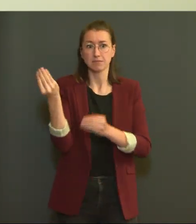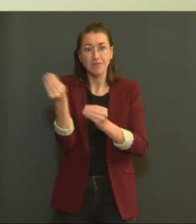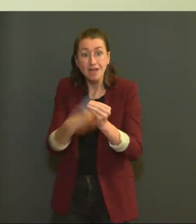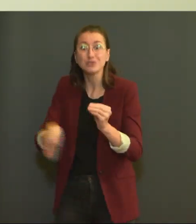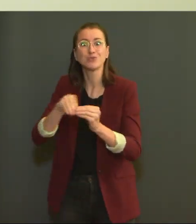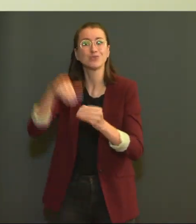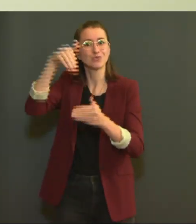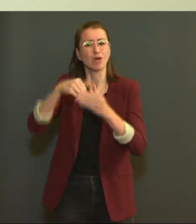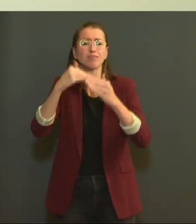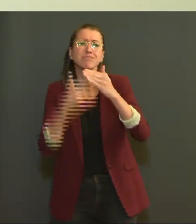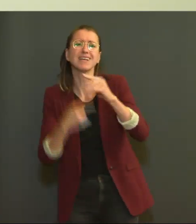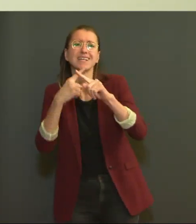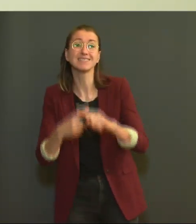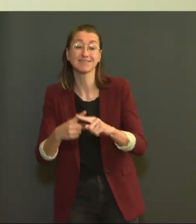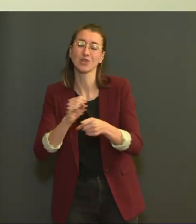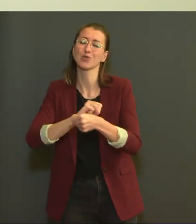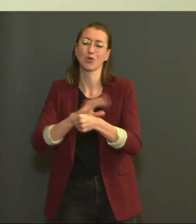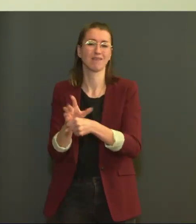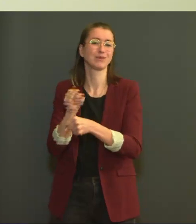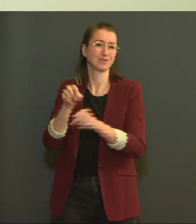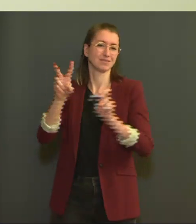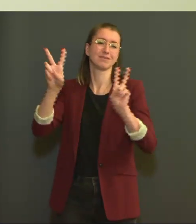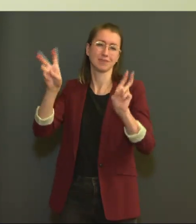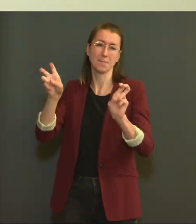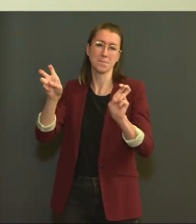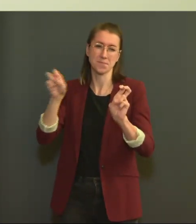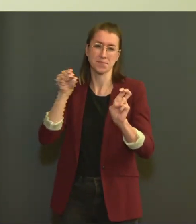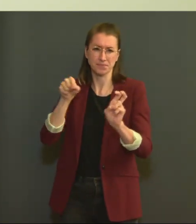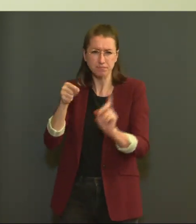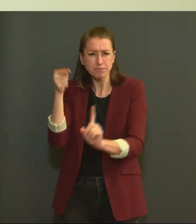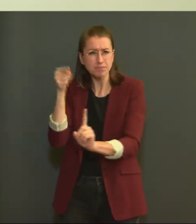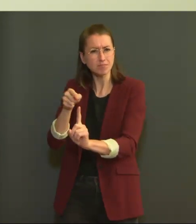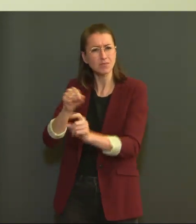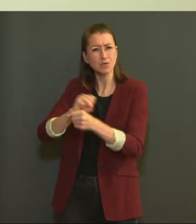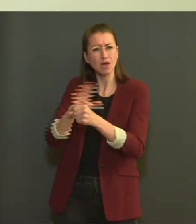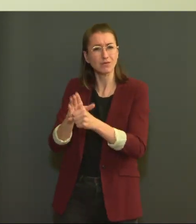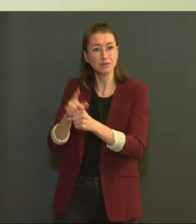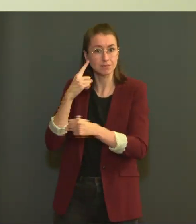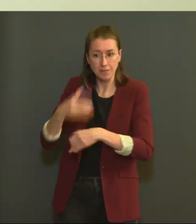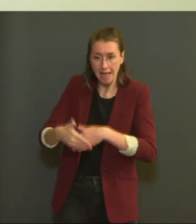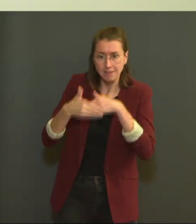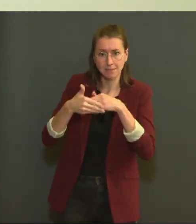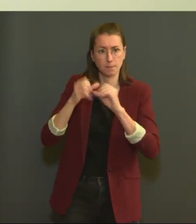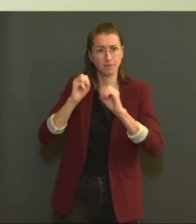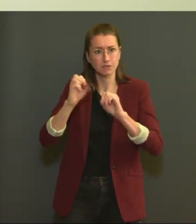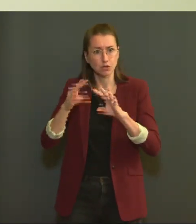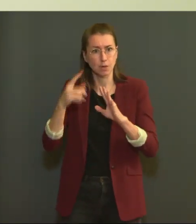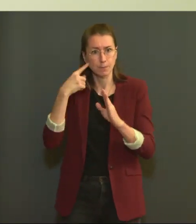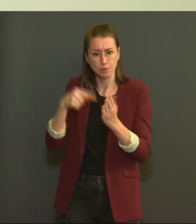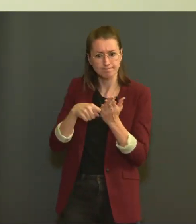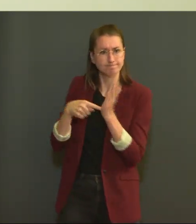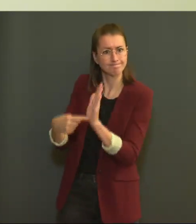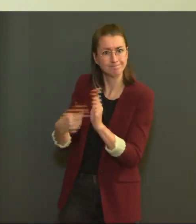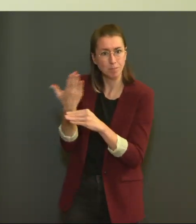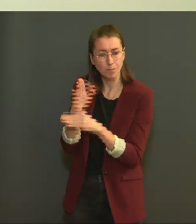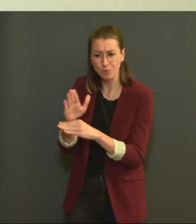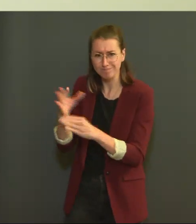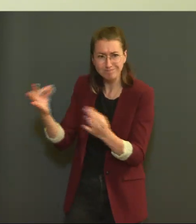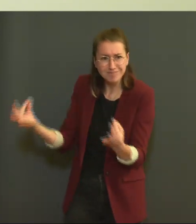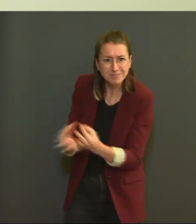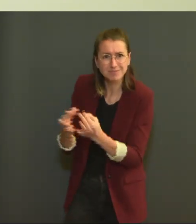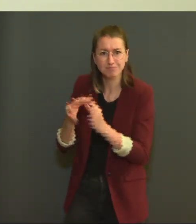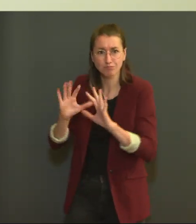Cette leçon est un guide qui peut aider les enseignants, que ce soit aujourd'hui ou dans les prochaines semaines, pour aborder